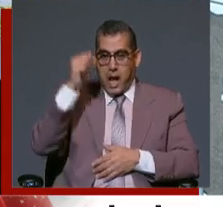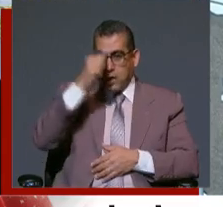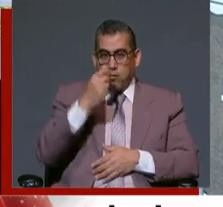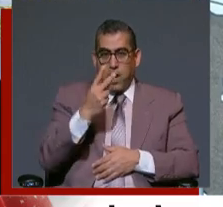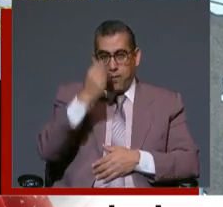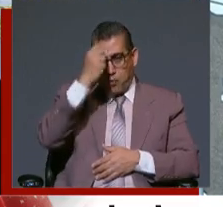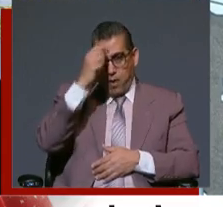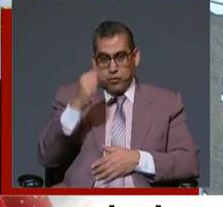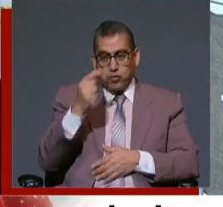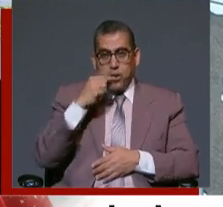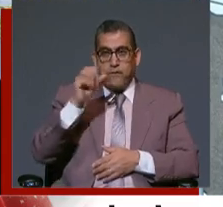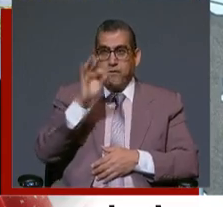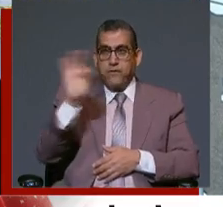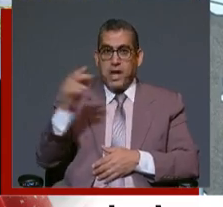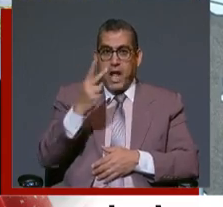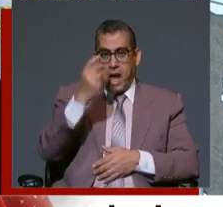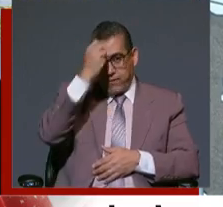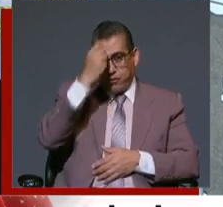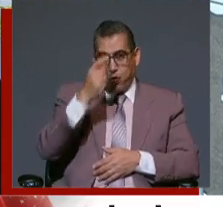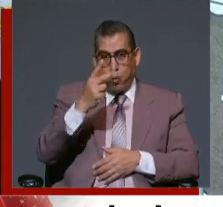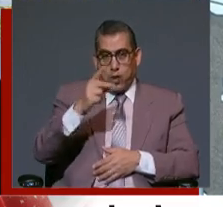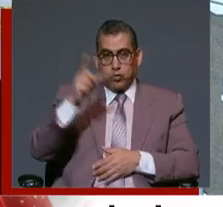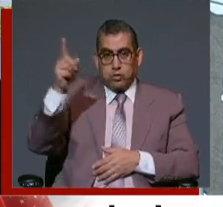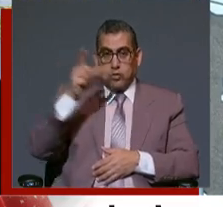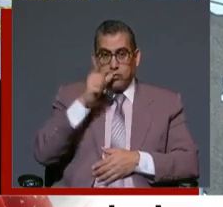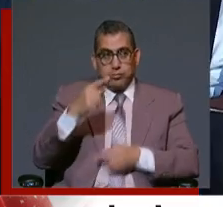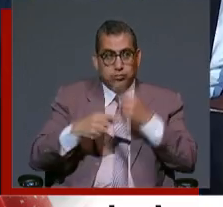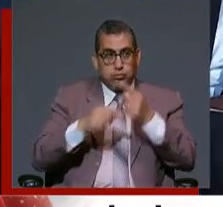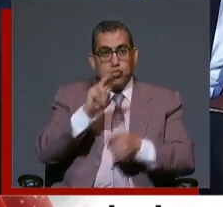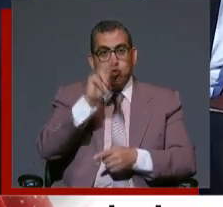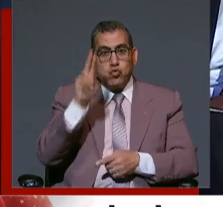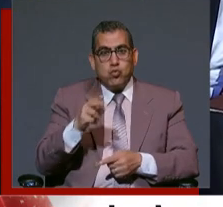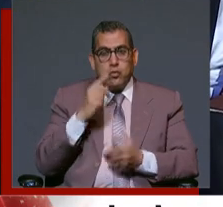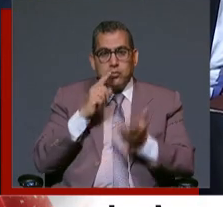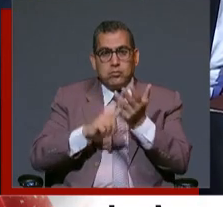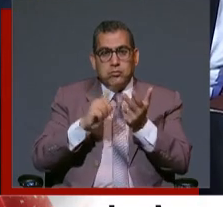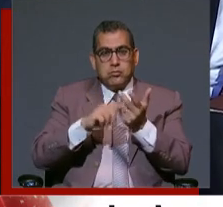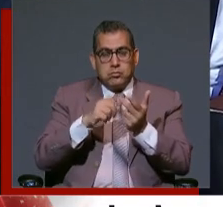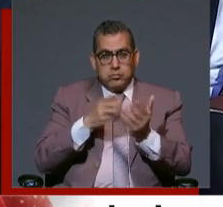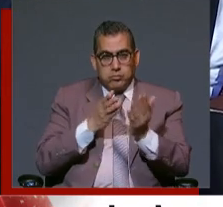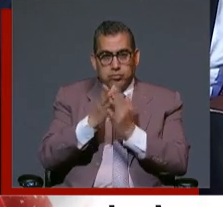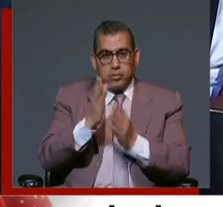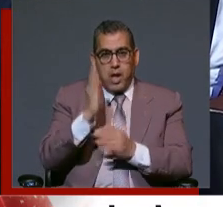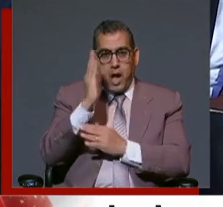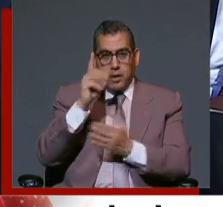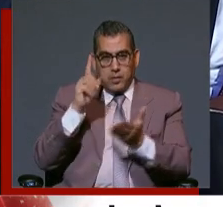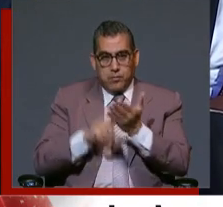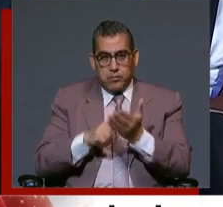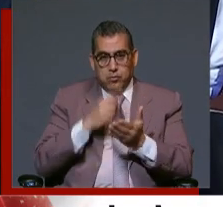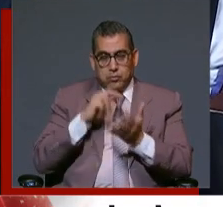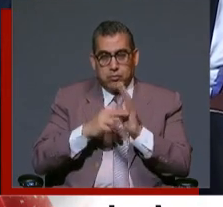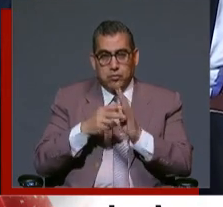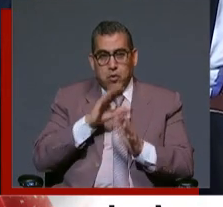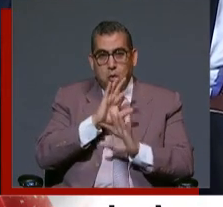في 2021 أصبح السؤال اتجاها حقيقيا مثل كل